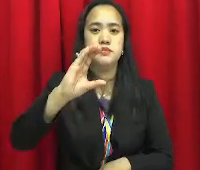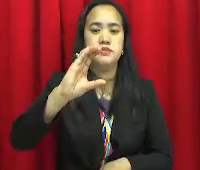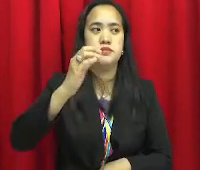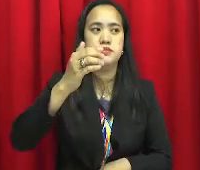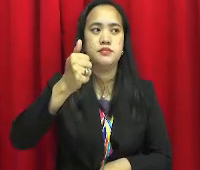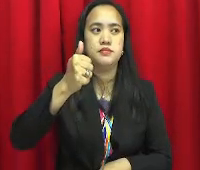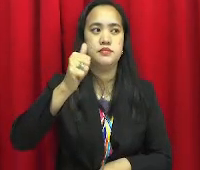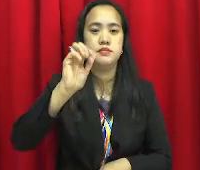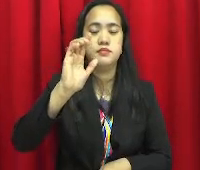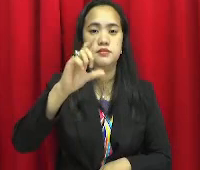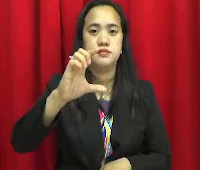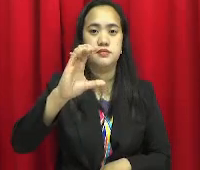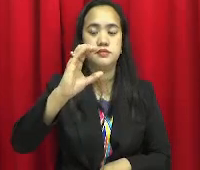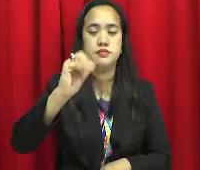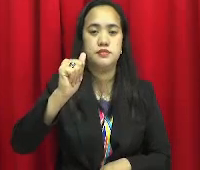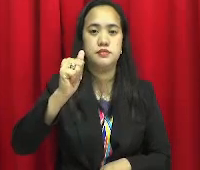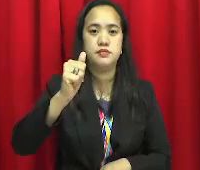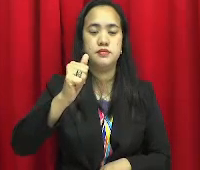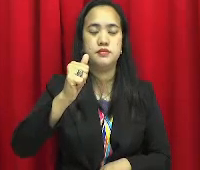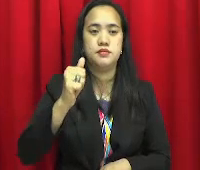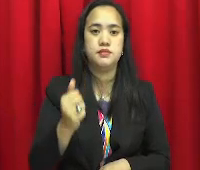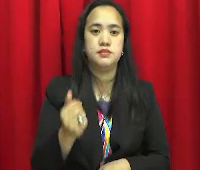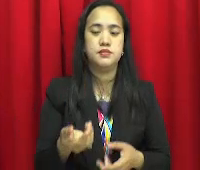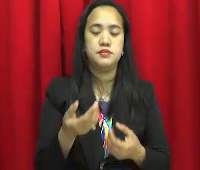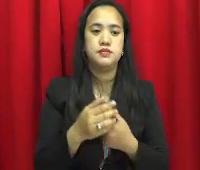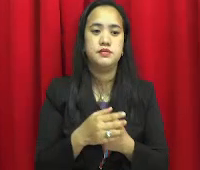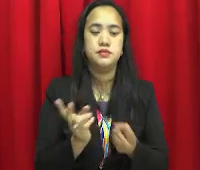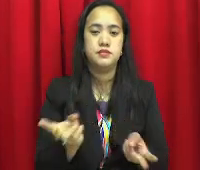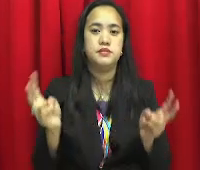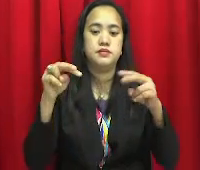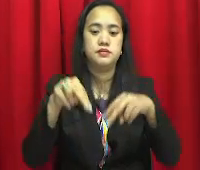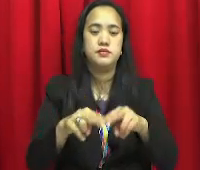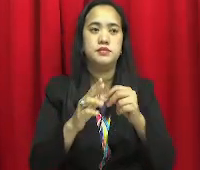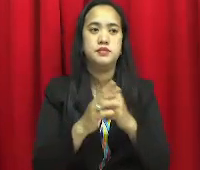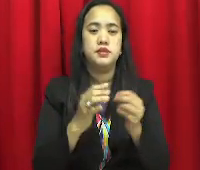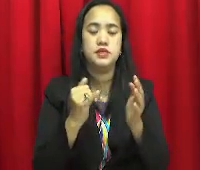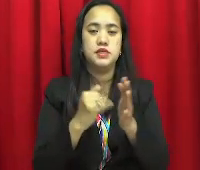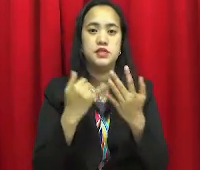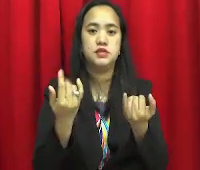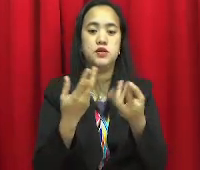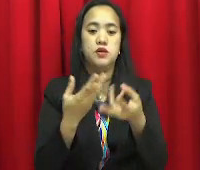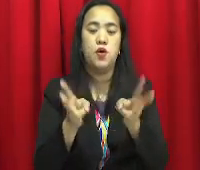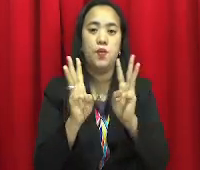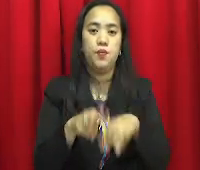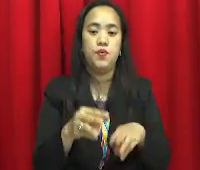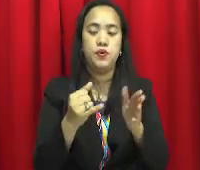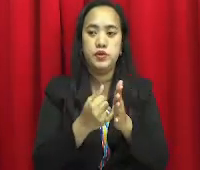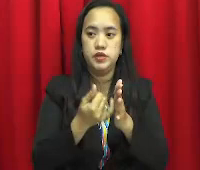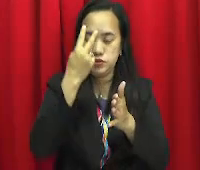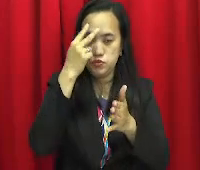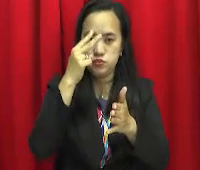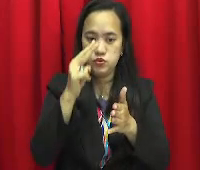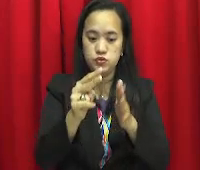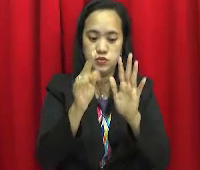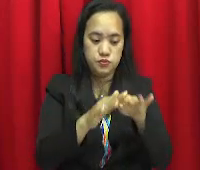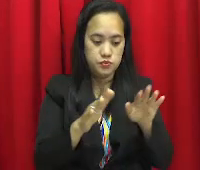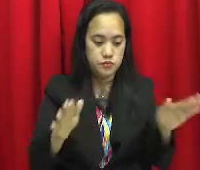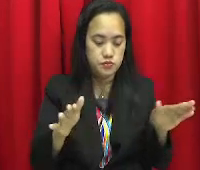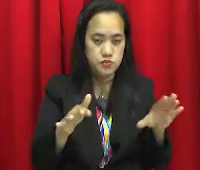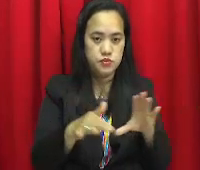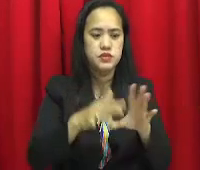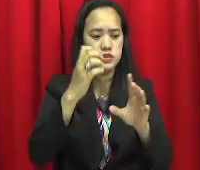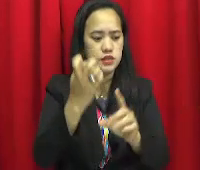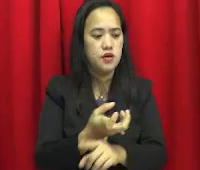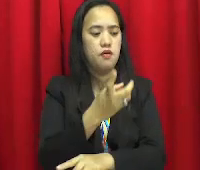Girly. Ang sabi niya, sobrang worth it at nanay na nasa bahay po. Yes. Worth it, yung nakikita mo po, anak mo, araw-araw,